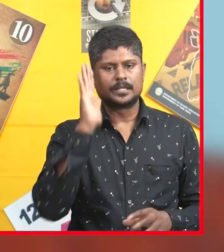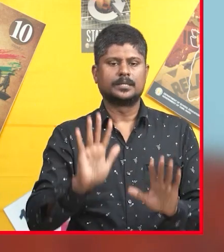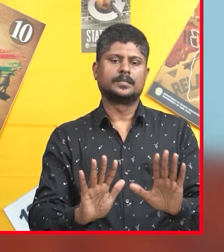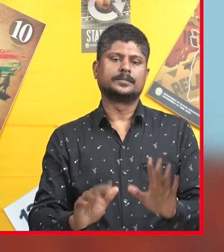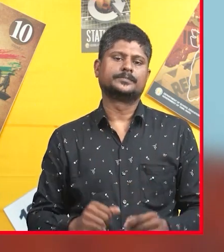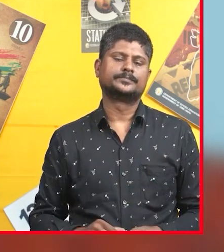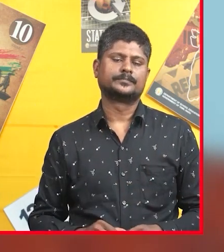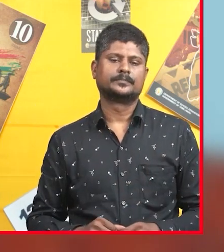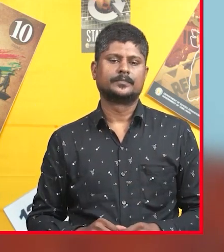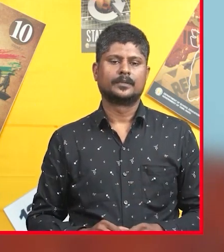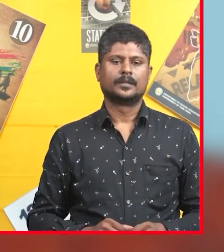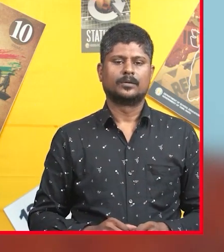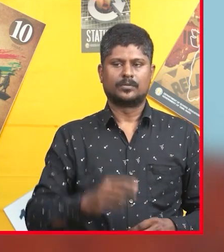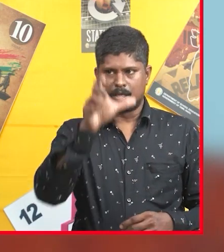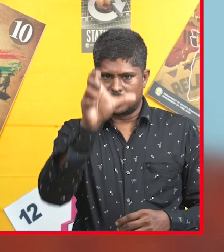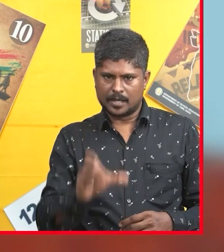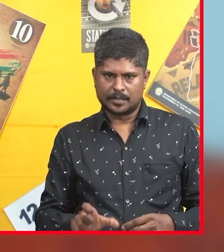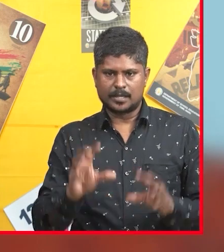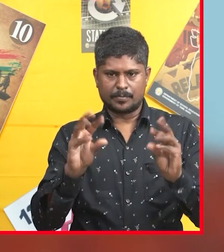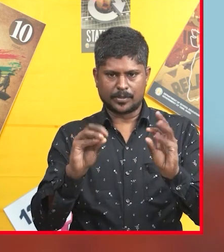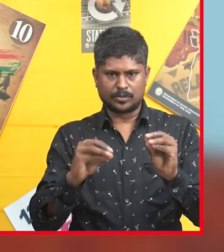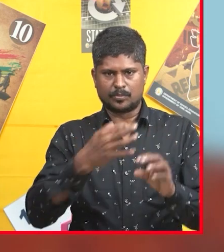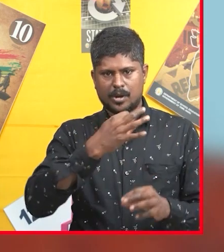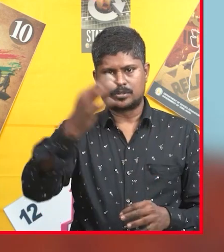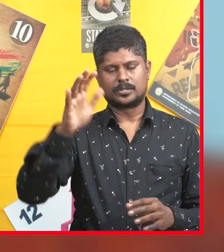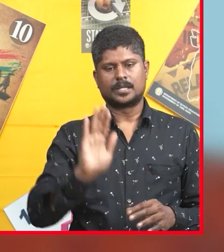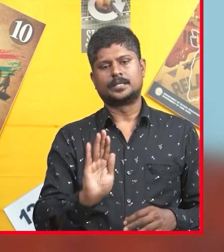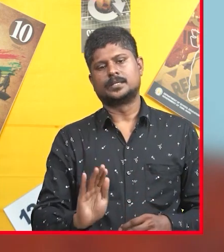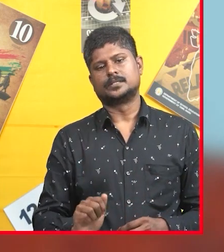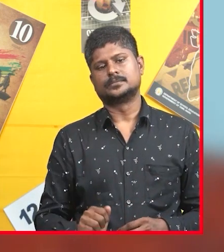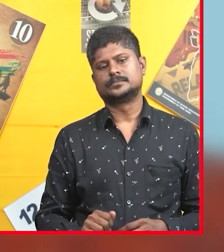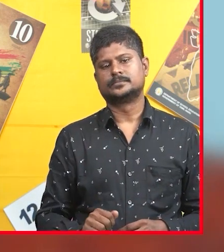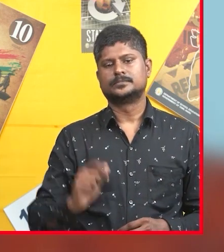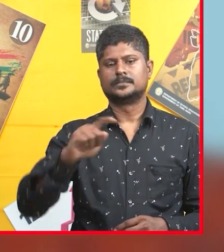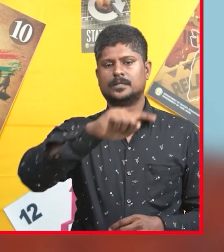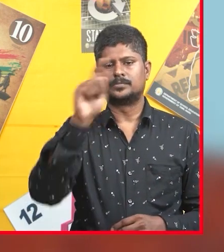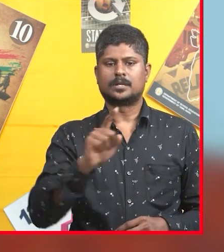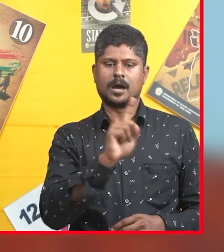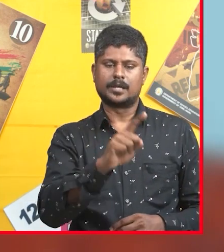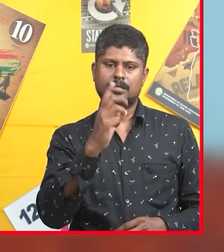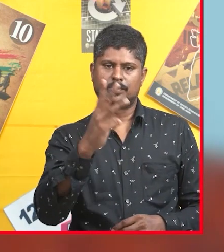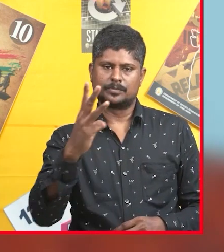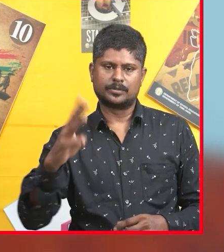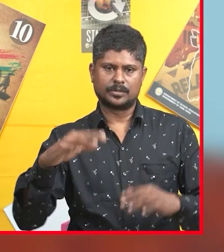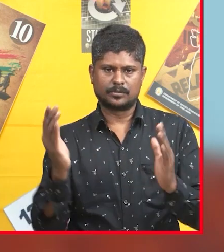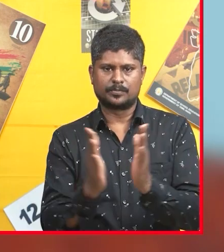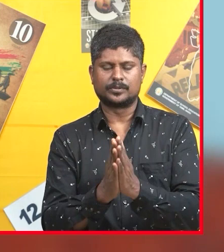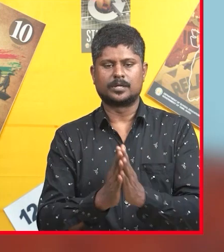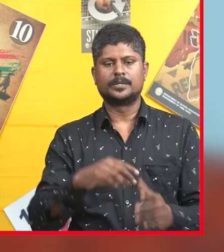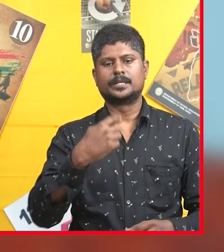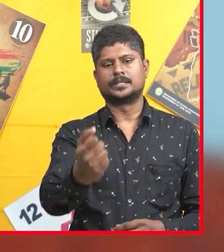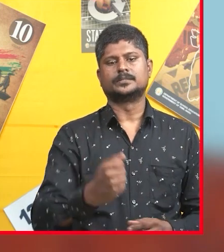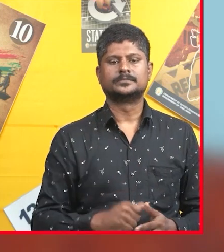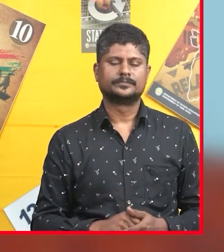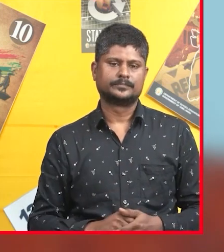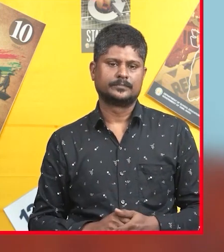ஒரு அதிகாரத்துல 10 குறட்பாக்கள் வீதம், 133 அதிகாரத்திற்கு 1330 குறட்பாக்கள் இருக்கு. ஆனா